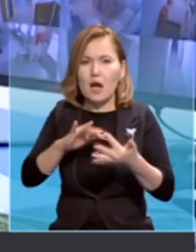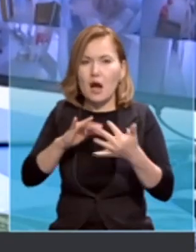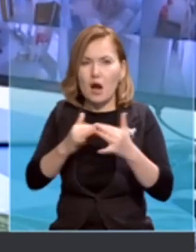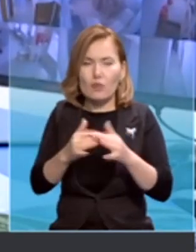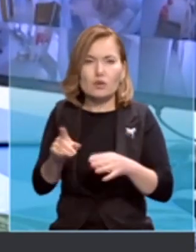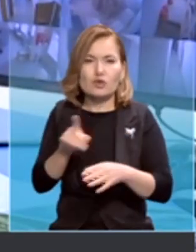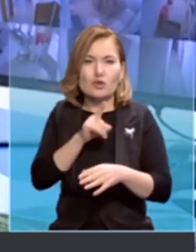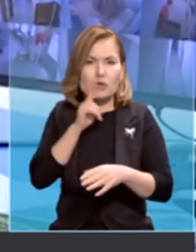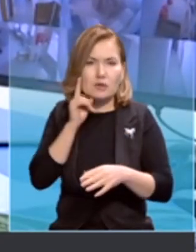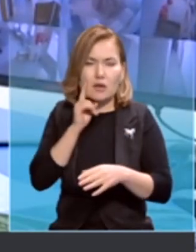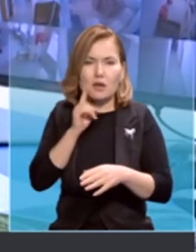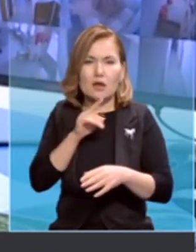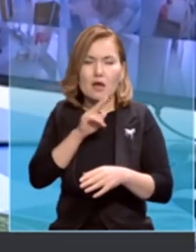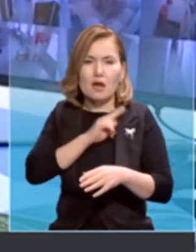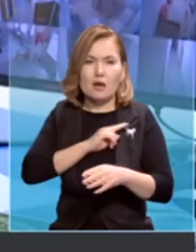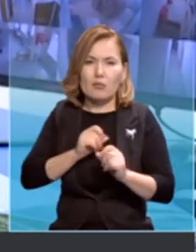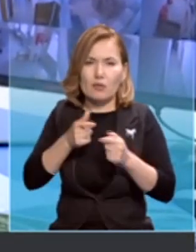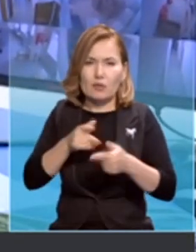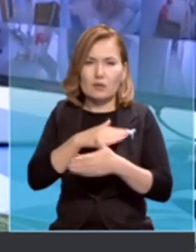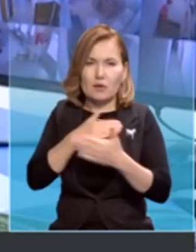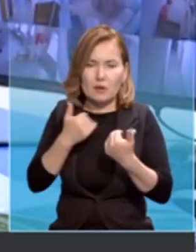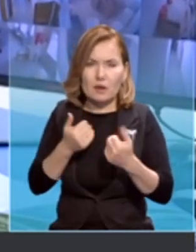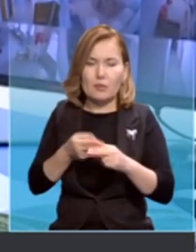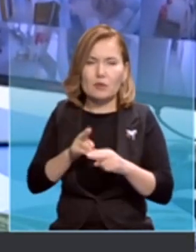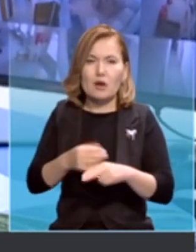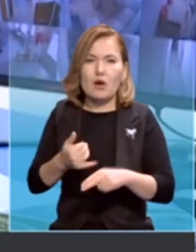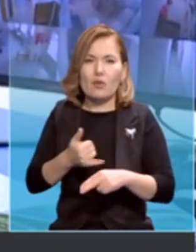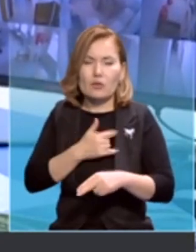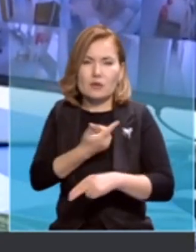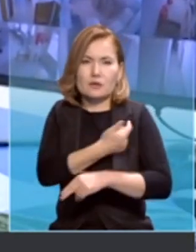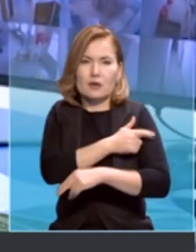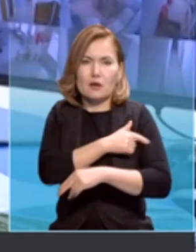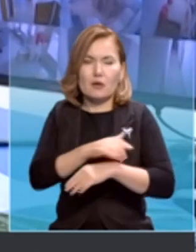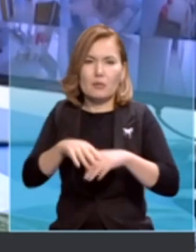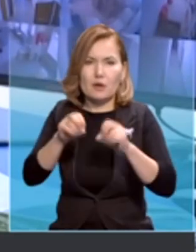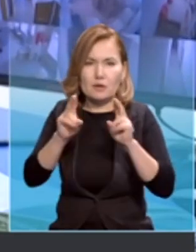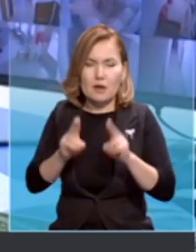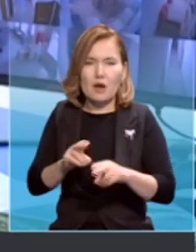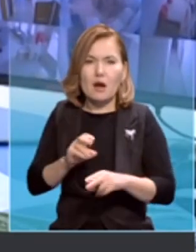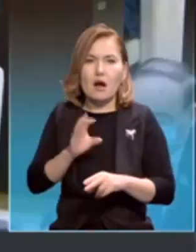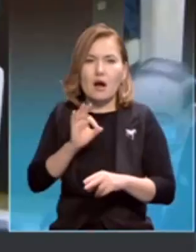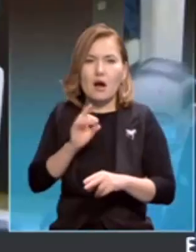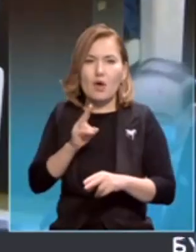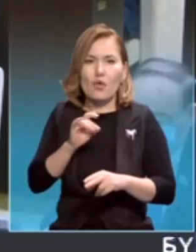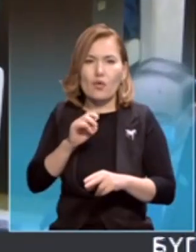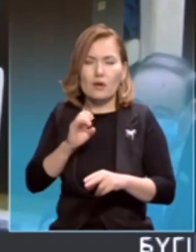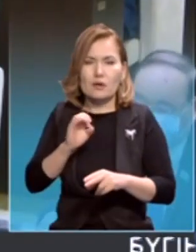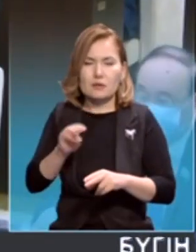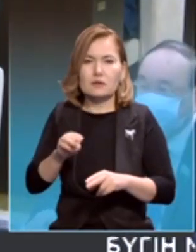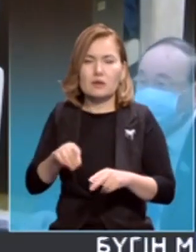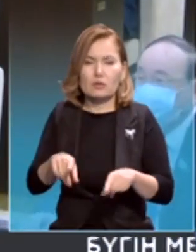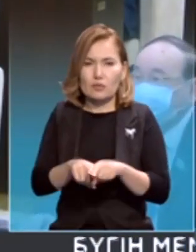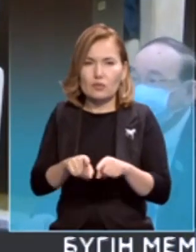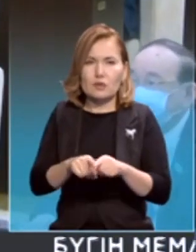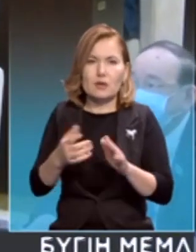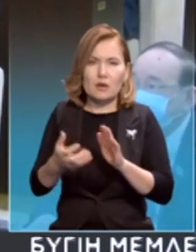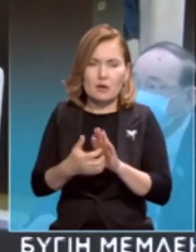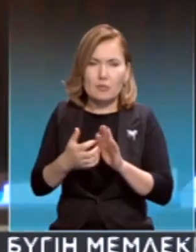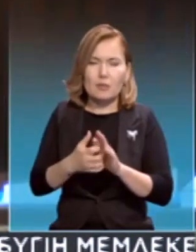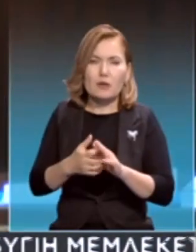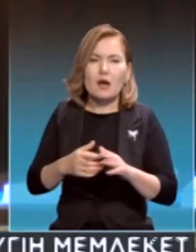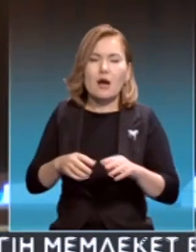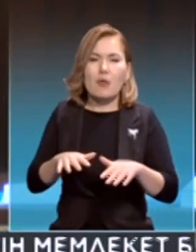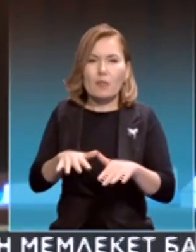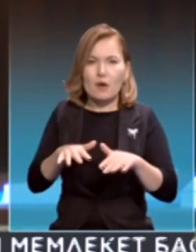маман жетіспейді. Негізгі жетіспейтін мамандық реаниматолог, окулист. Бұл мәселе Сенат қабырғасында да